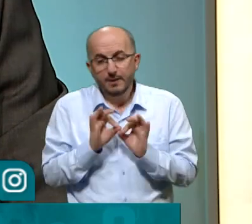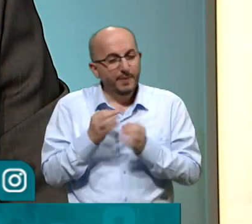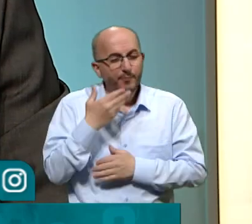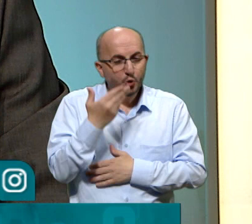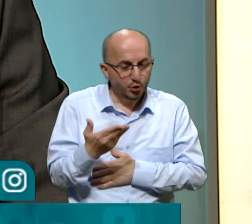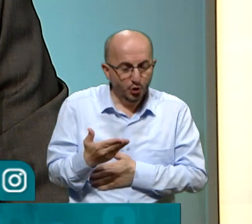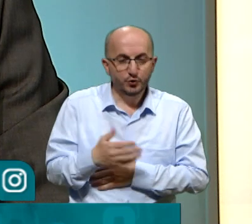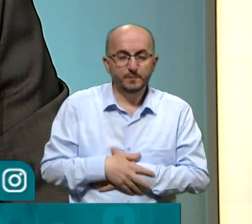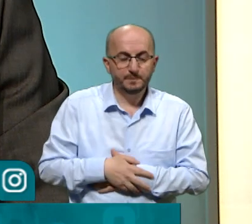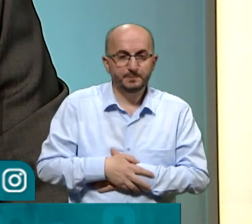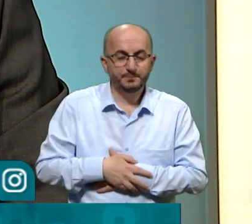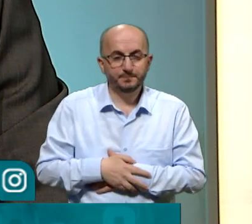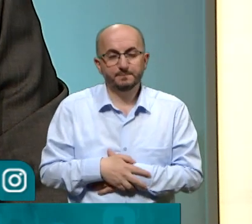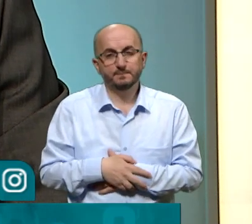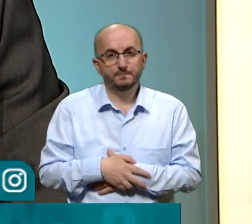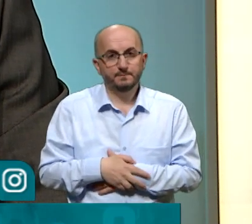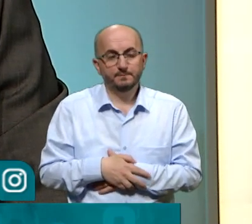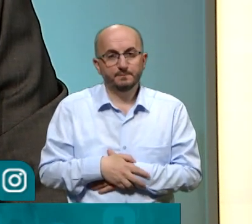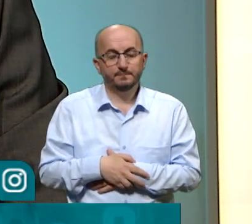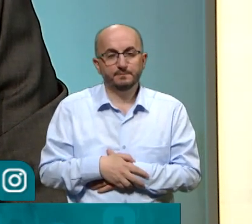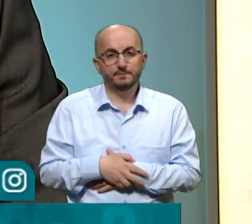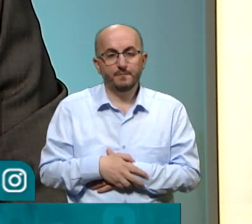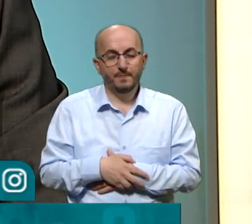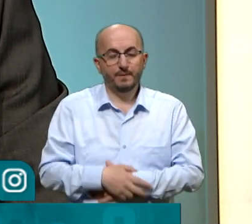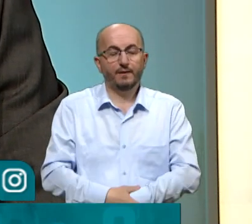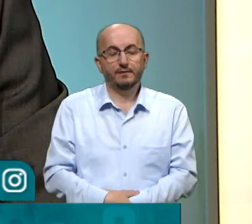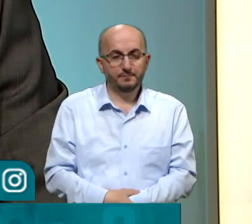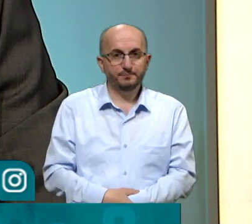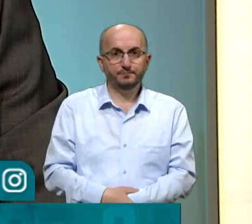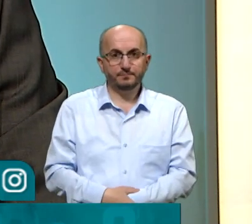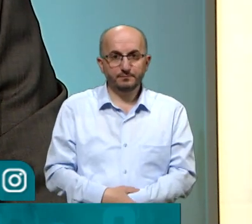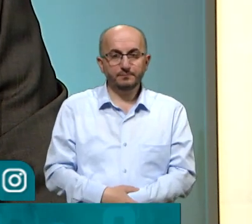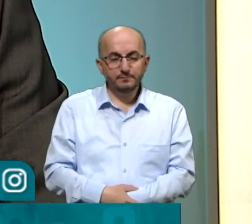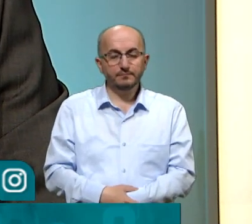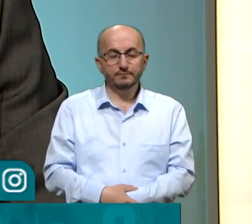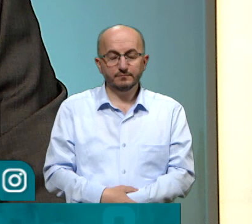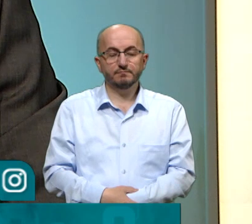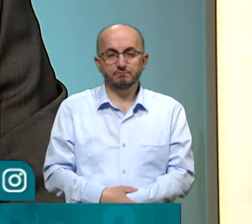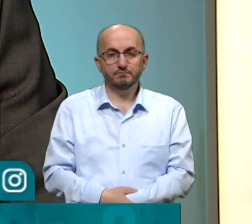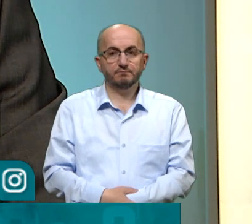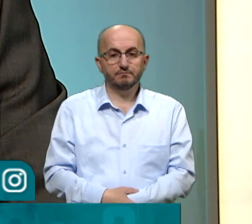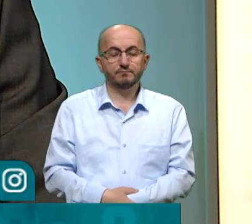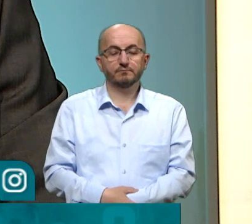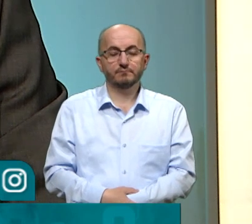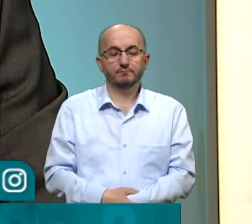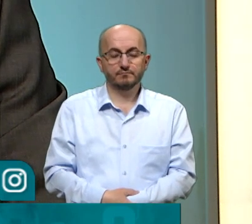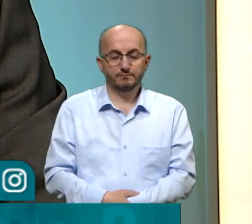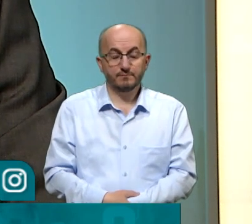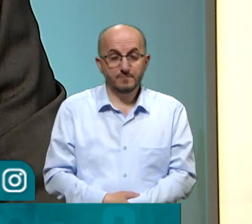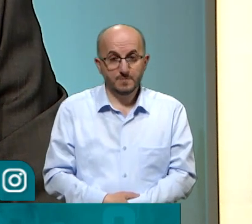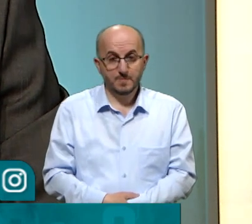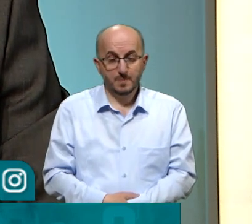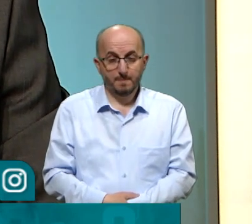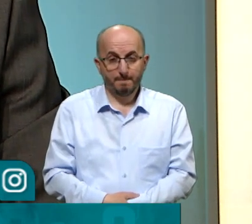buyuruyor bir leğene şu kalumet ile merhum bir seven birisi var ki Ancak